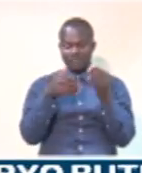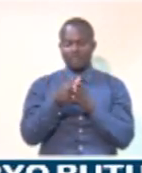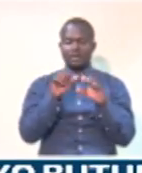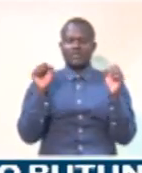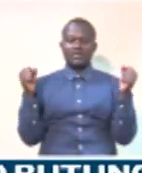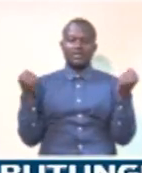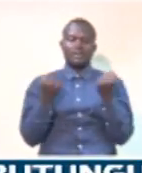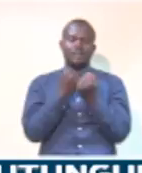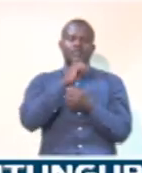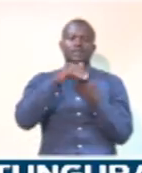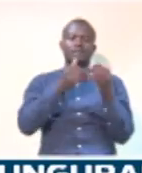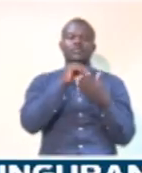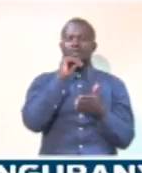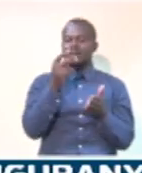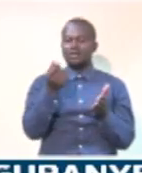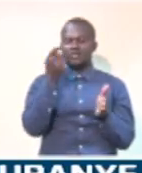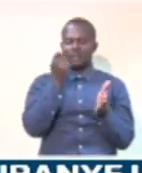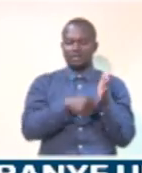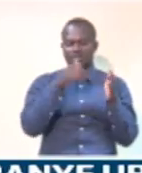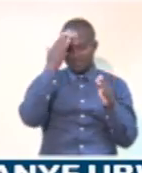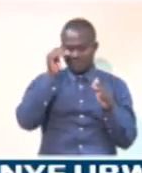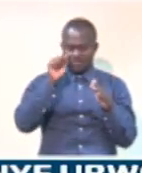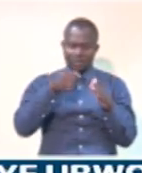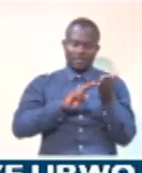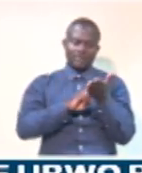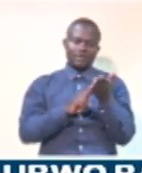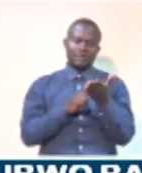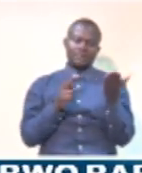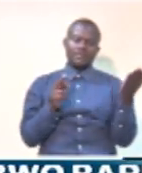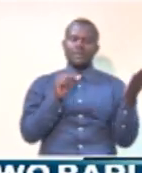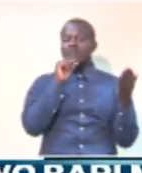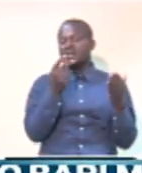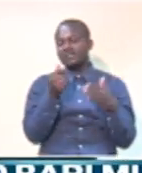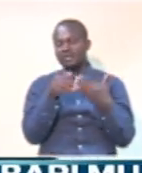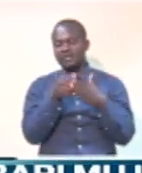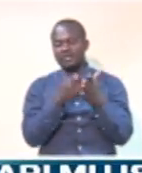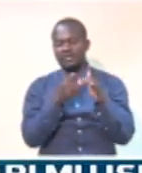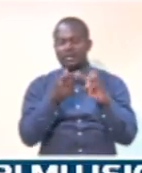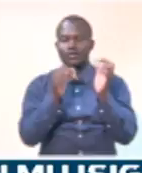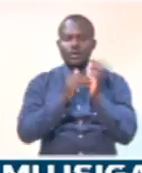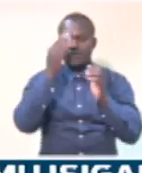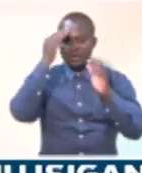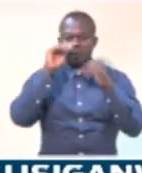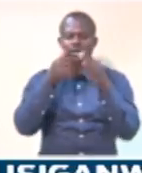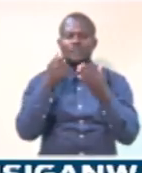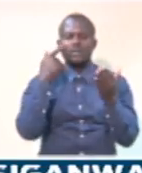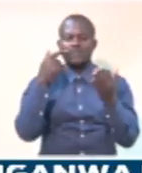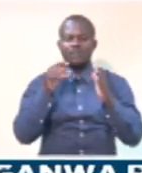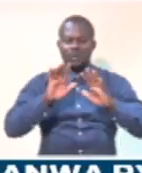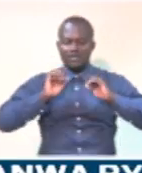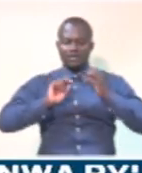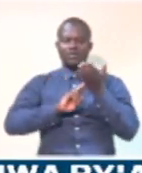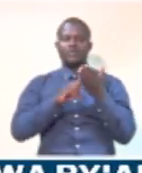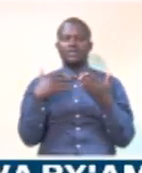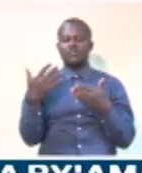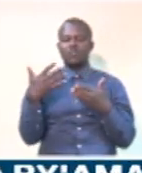zose nta mafaranga acibwa kugira ngo ubashe kuzikoresha. Nta mafaranga acibwa ahubwo no kugira ngo satuve mu rwego rwo gukoresha impapuro abantu